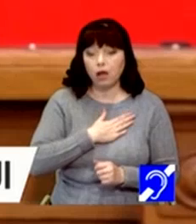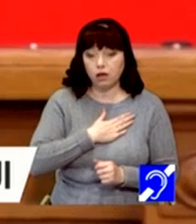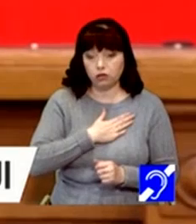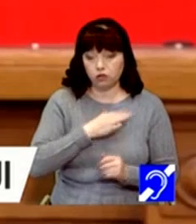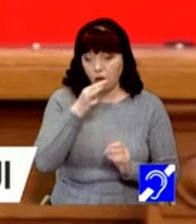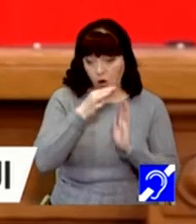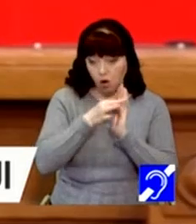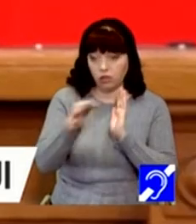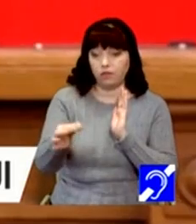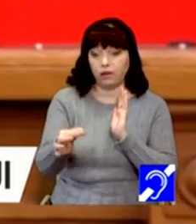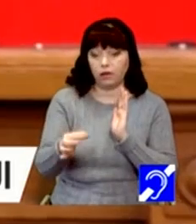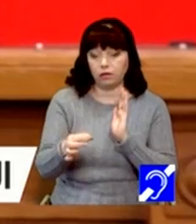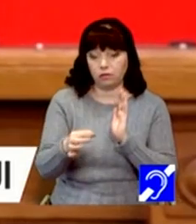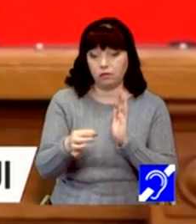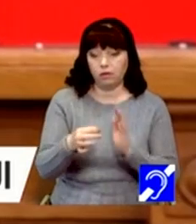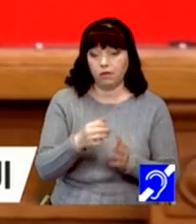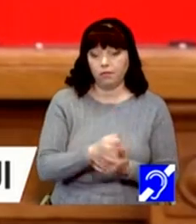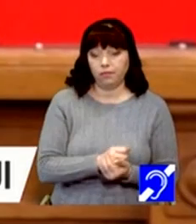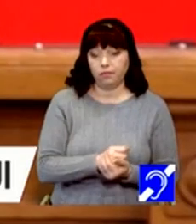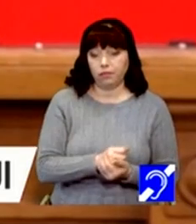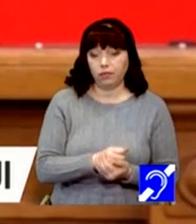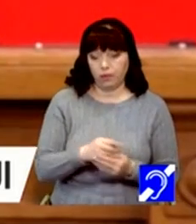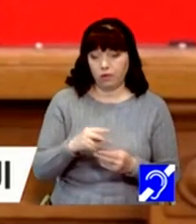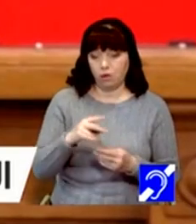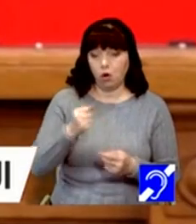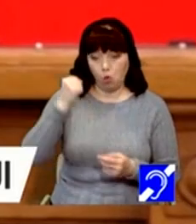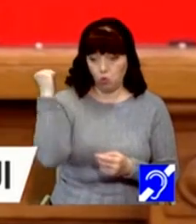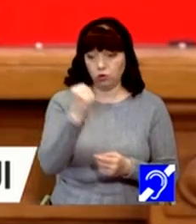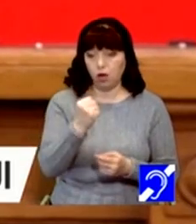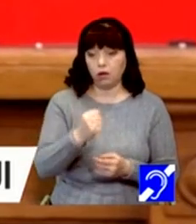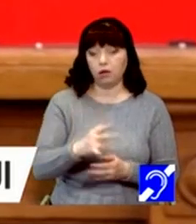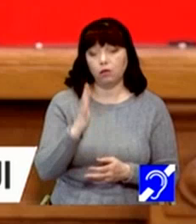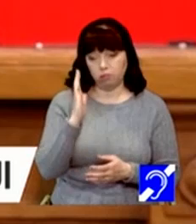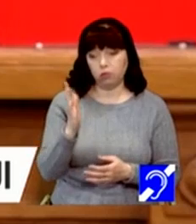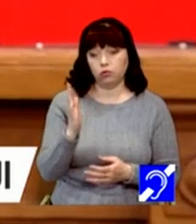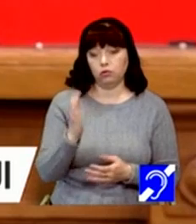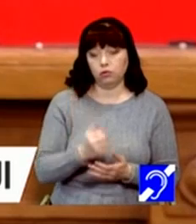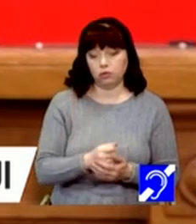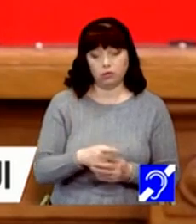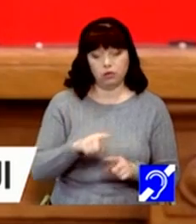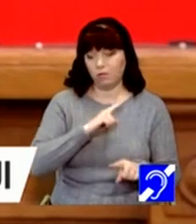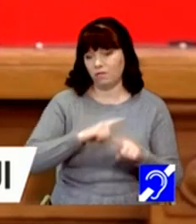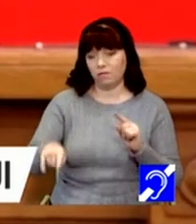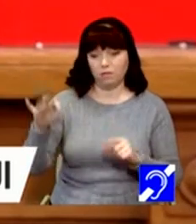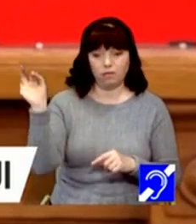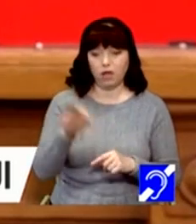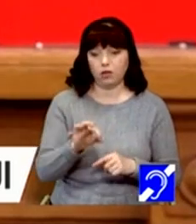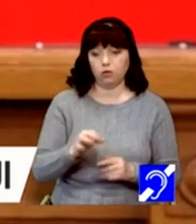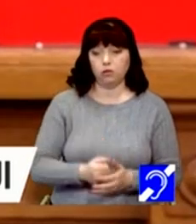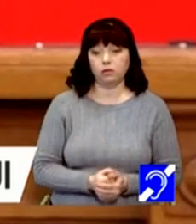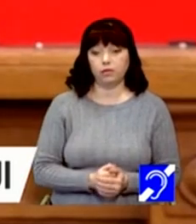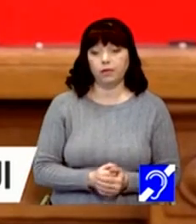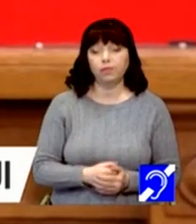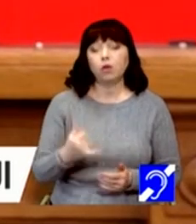activat Dar scrie și nu e o dar ea Na avut să mă uit în opinia voastră mea